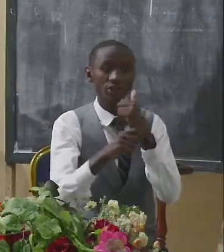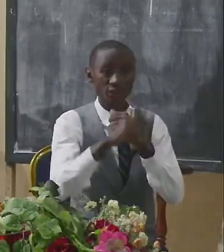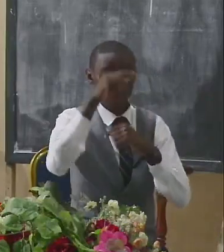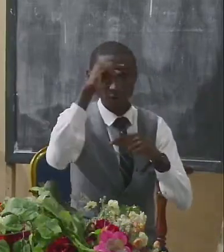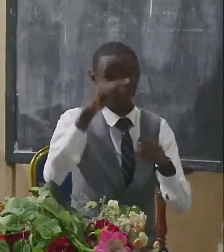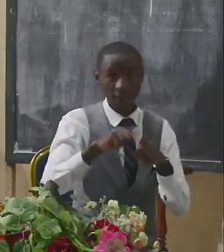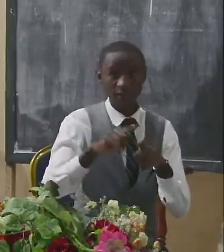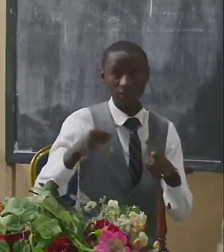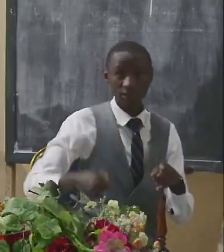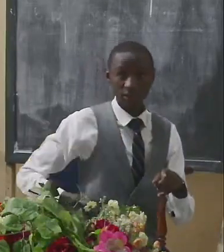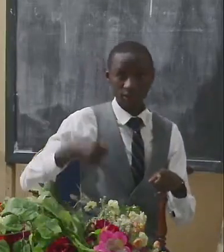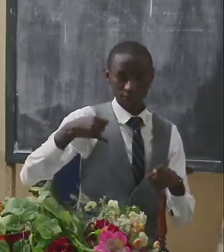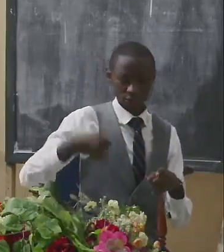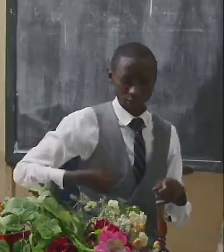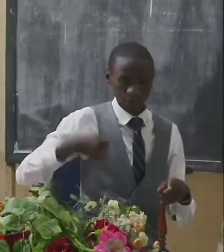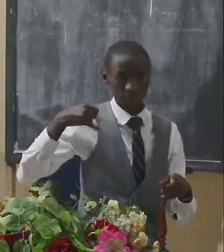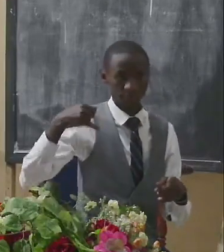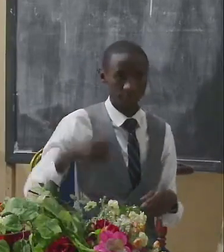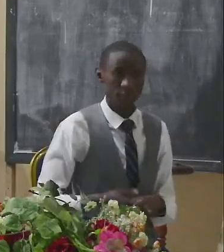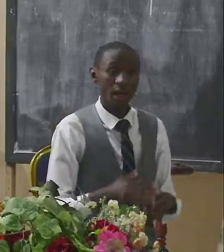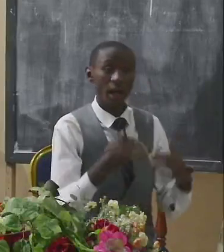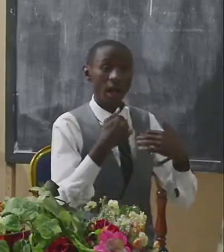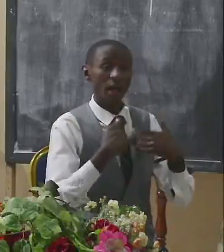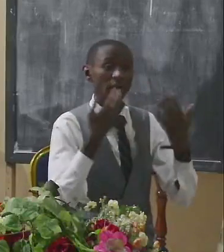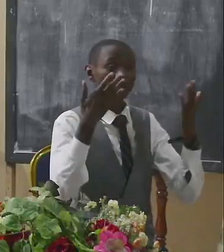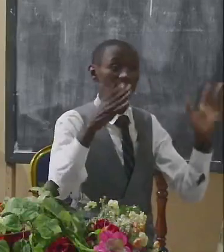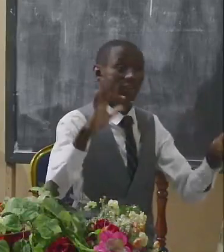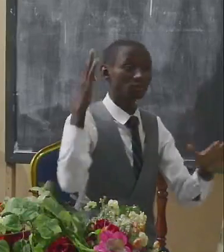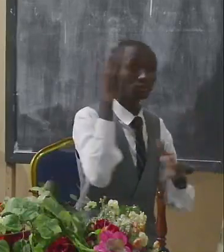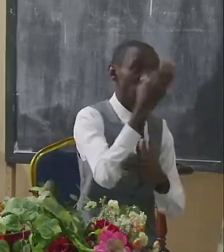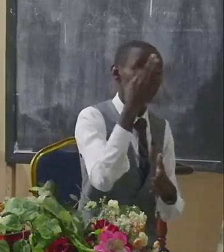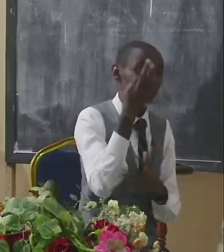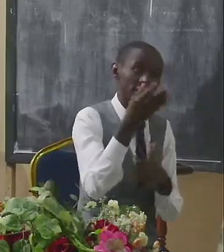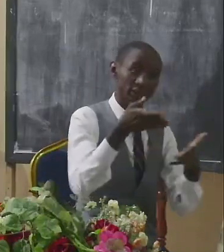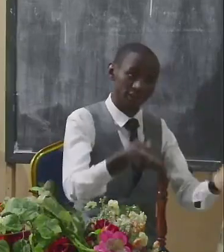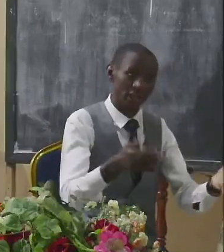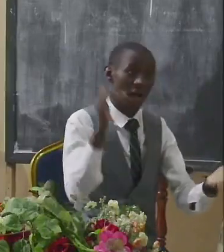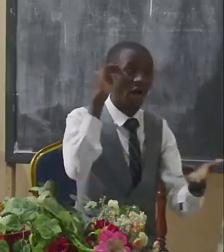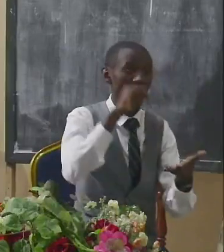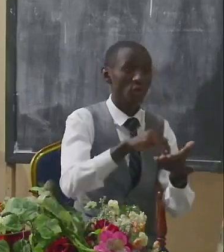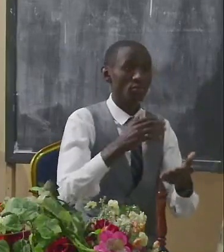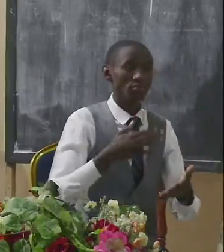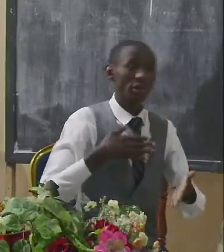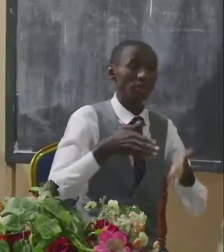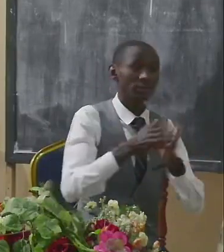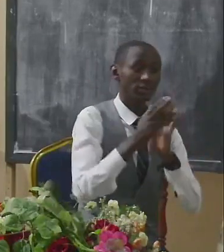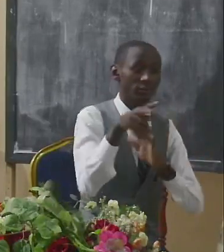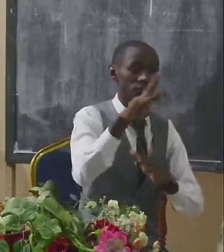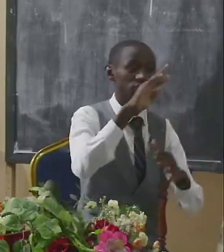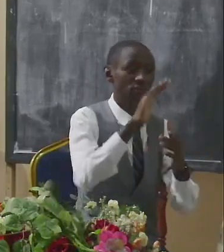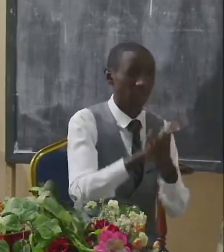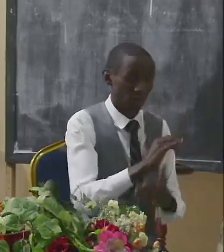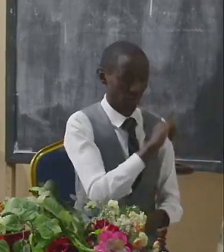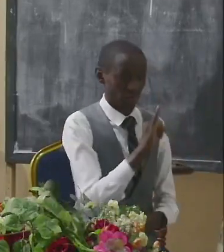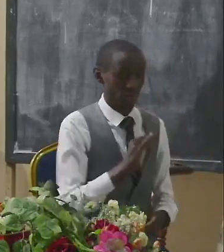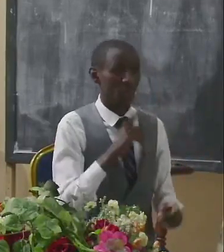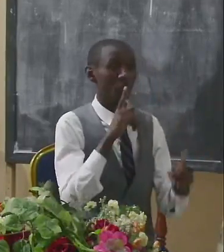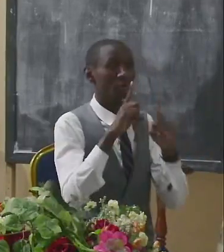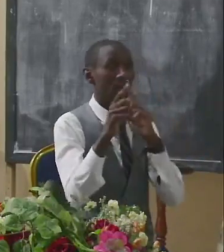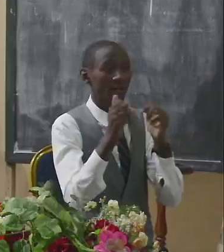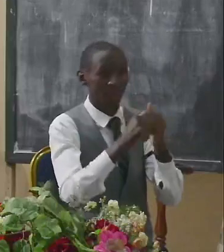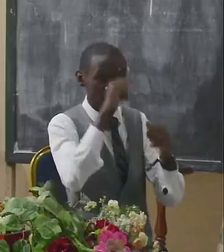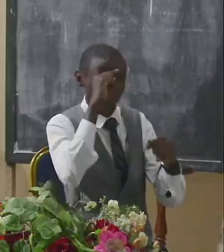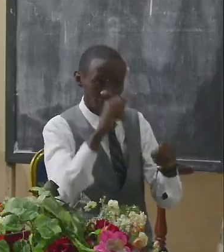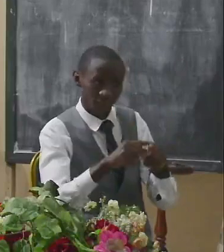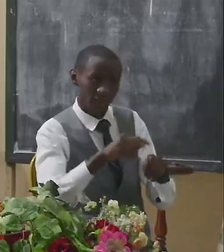Mueloa. Mupoke salamu za ndugu Jean Mueloa. Il a déjà prêché ici. Alishaka upili hapa. Il m'a demandé de vous saluer. Aliniomba je parlais avec le frère Eugène, c'est